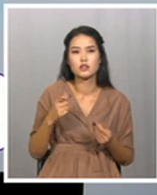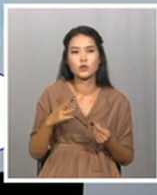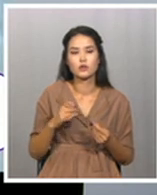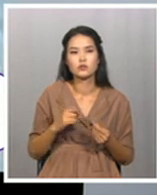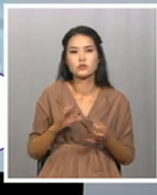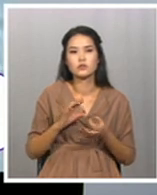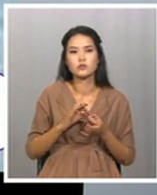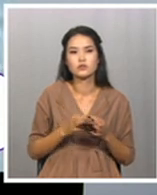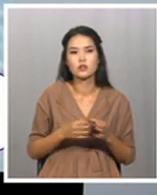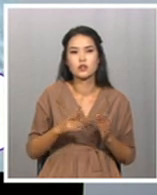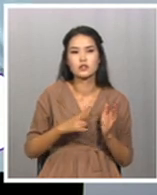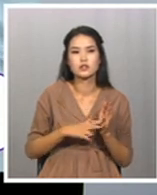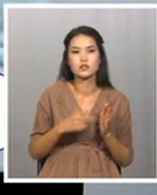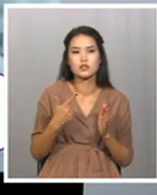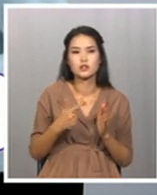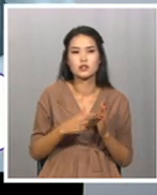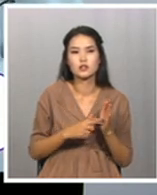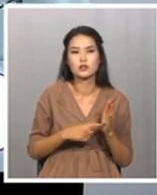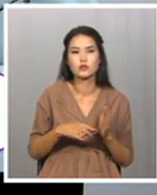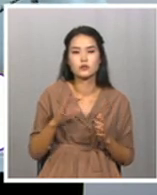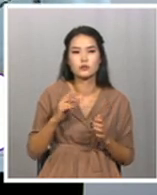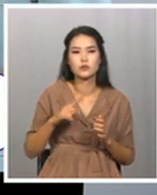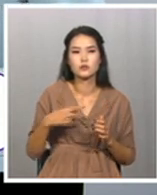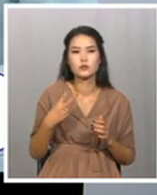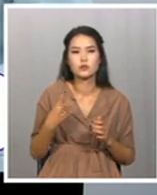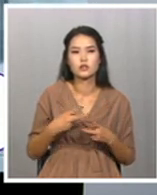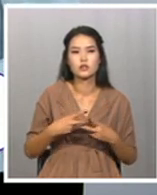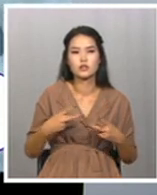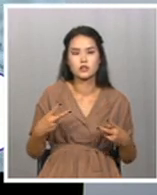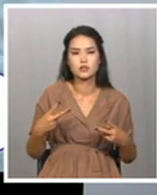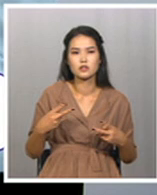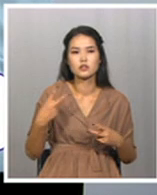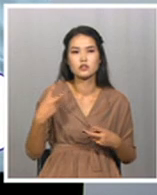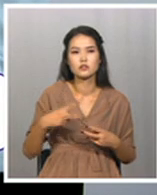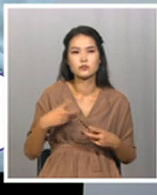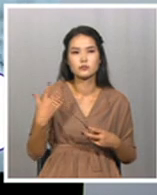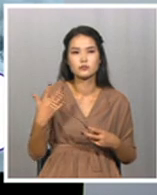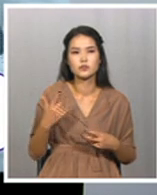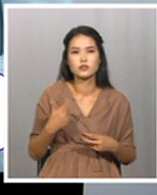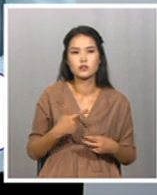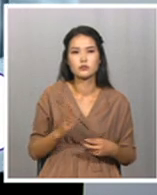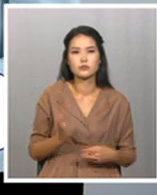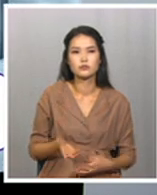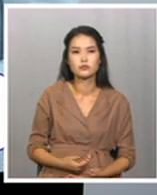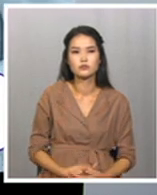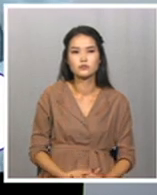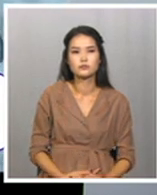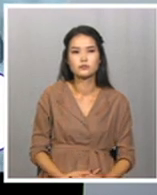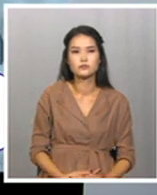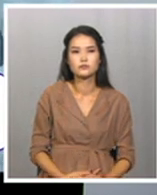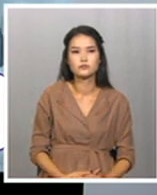массасы 8 граммды 0,32-ге бөлгенге тең болады. Яғни ол 25 граммға тең.